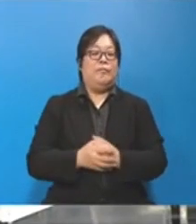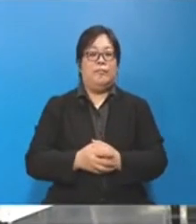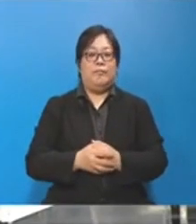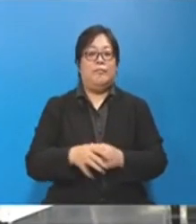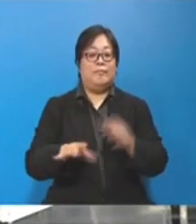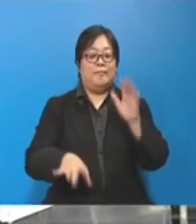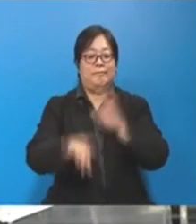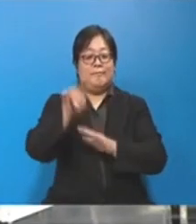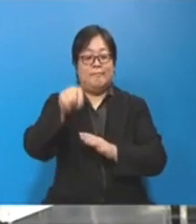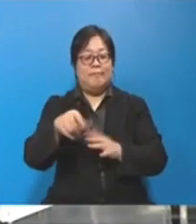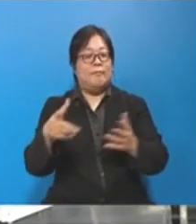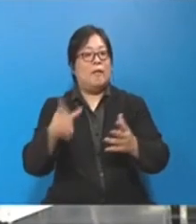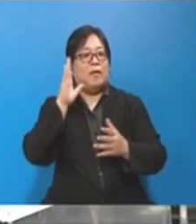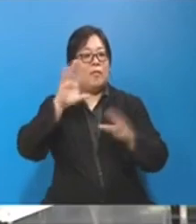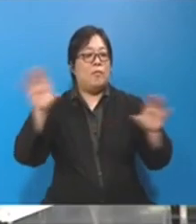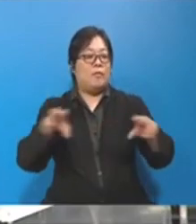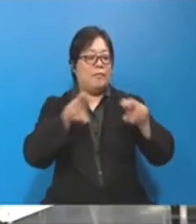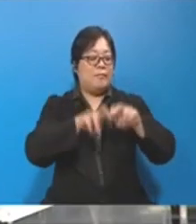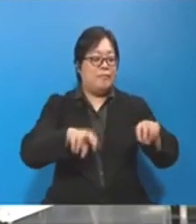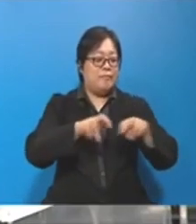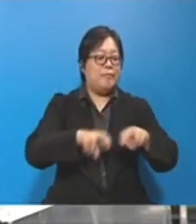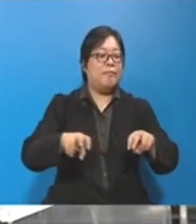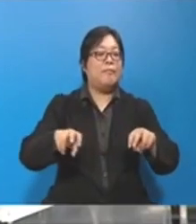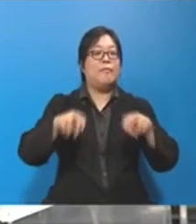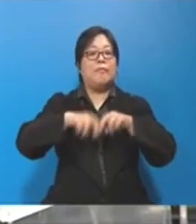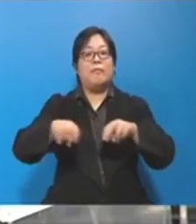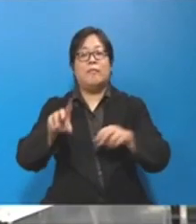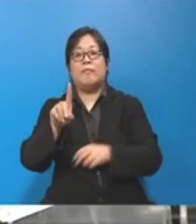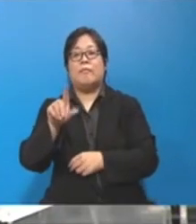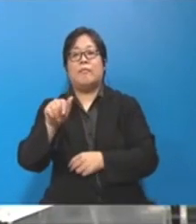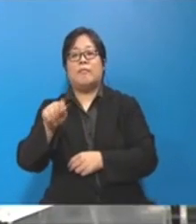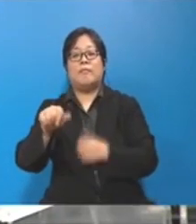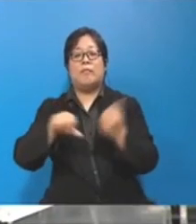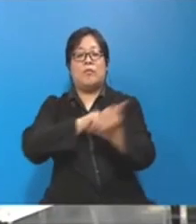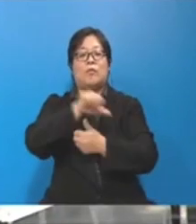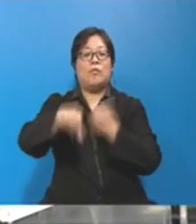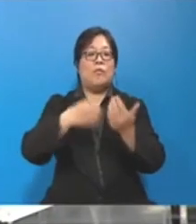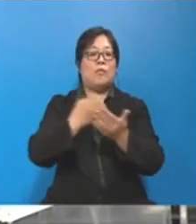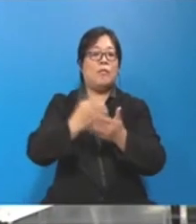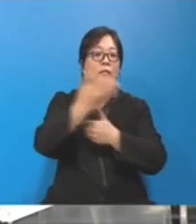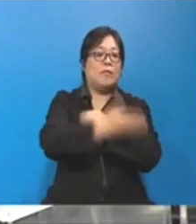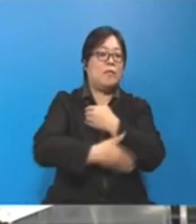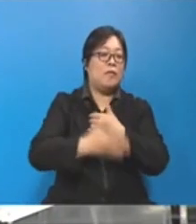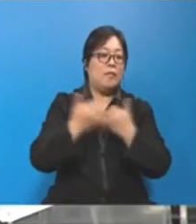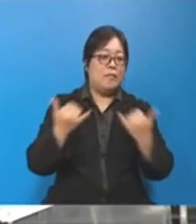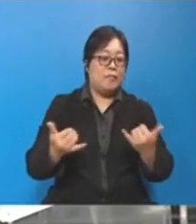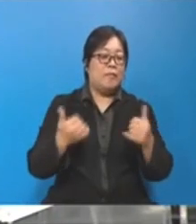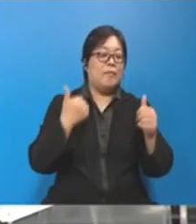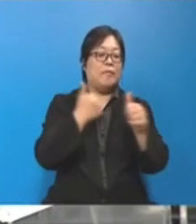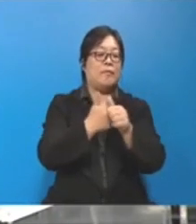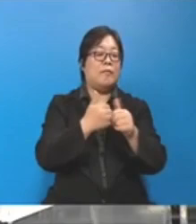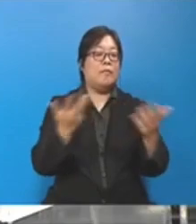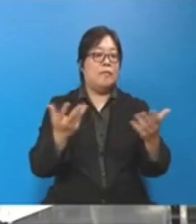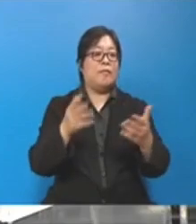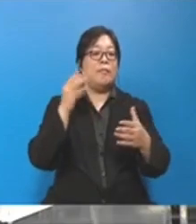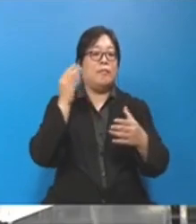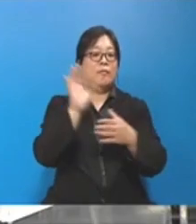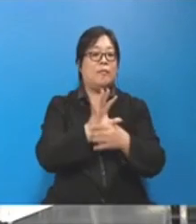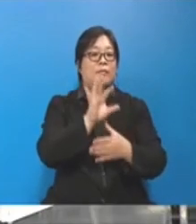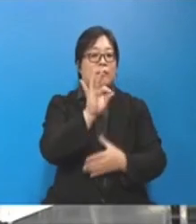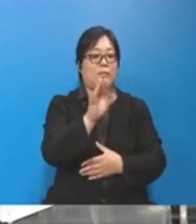dapatan ini membuat analisa dan kajian terhadap data-data sosial ekonomi negara semasa sehingga 1september